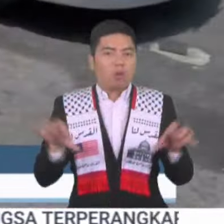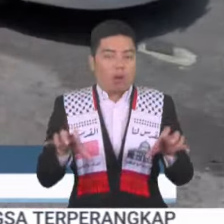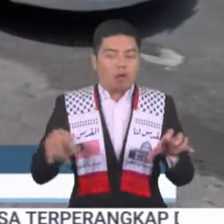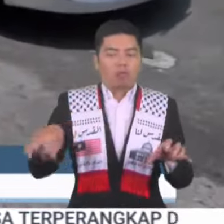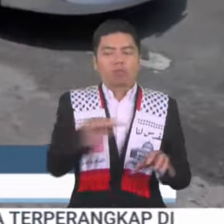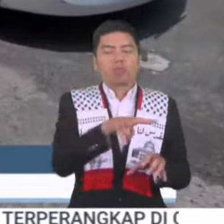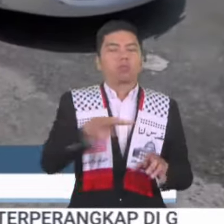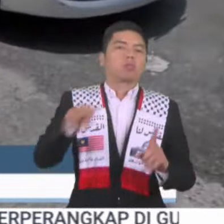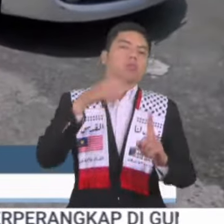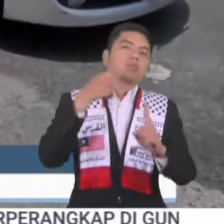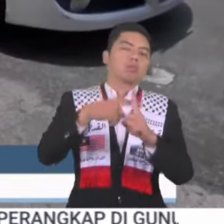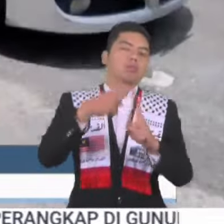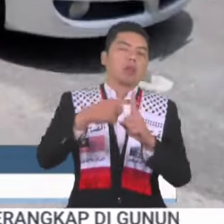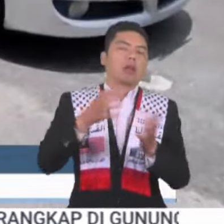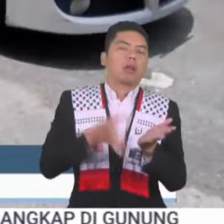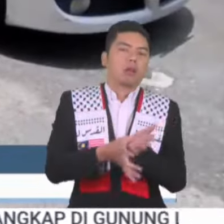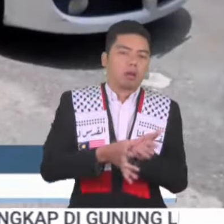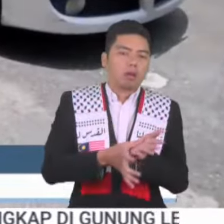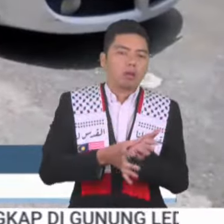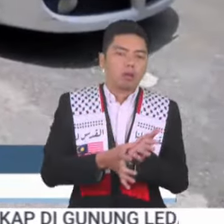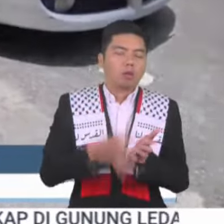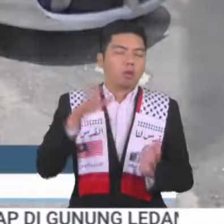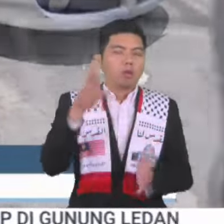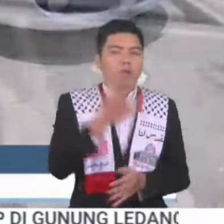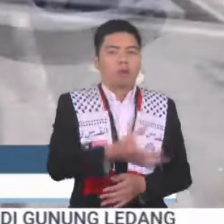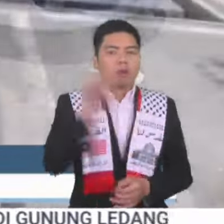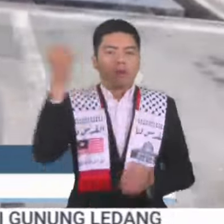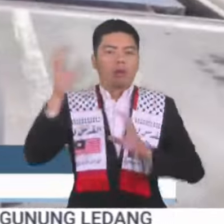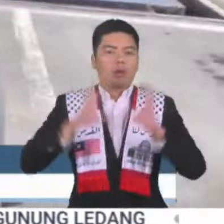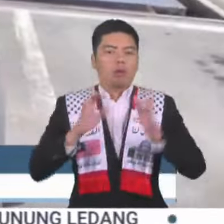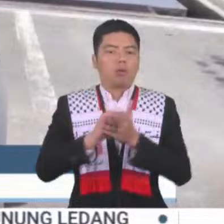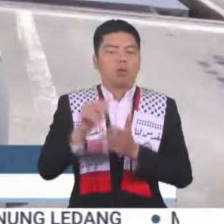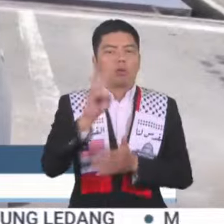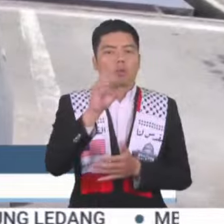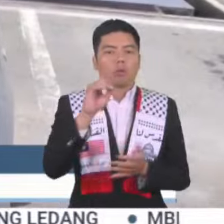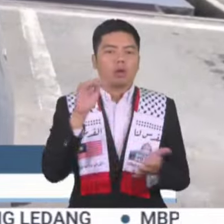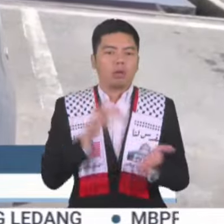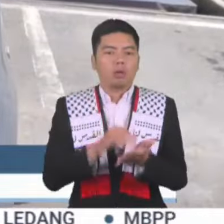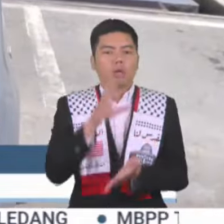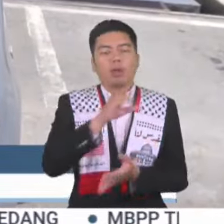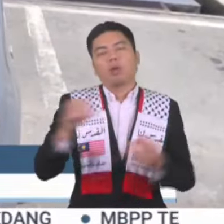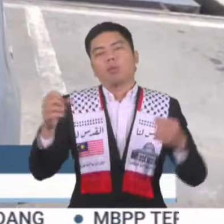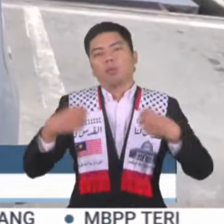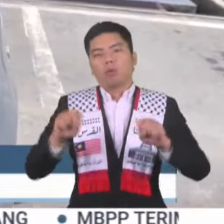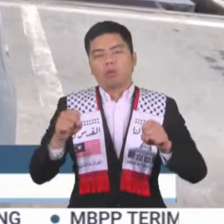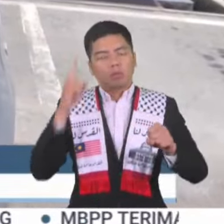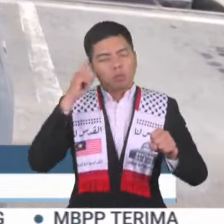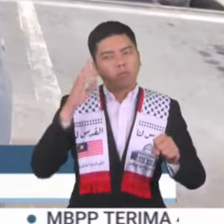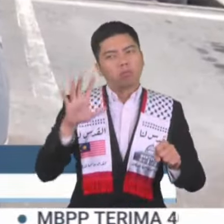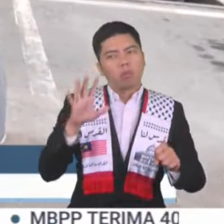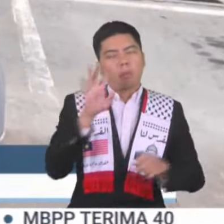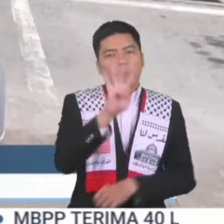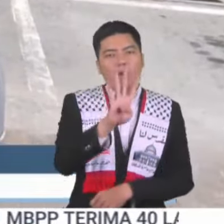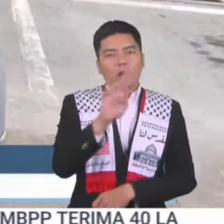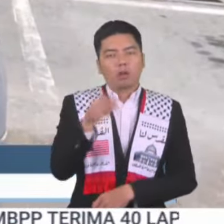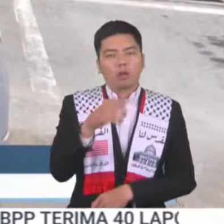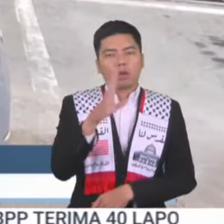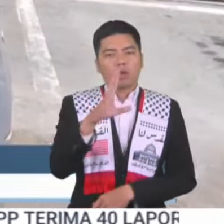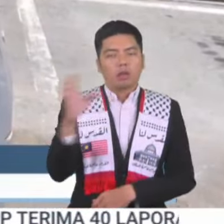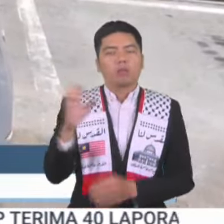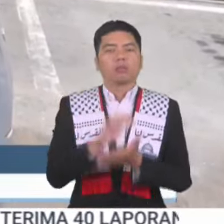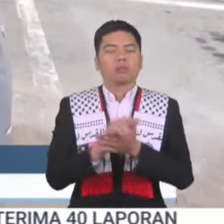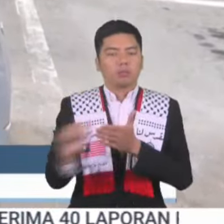positif dadah. Polis turut menyita sebuah kereta bernilai RM20,000 dan sebuah motosikal bernilai